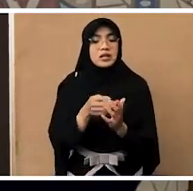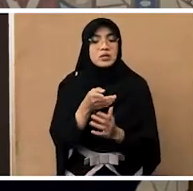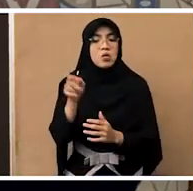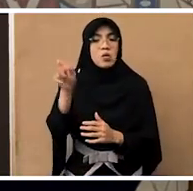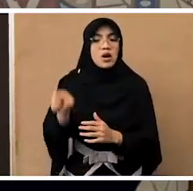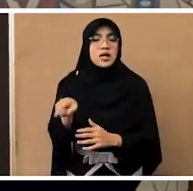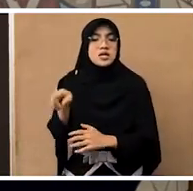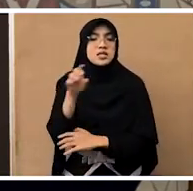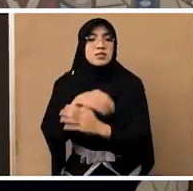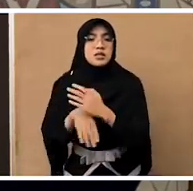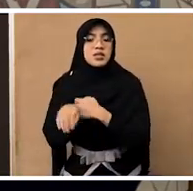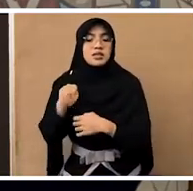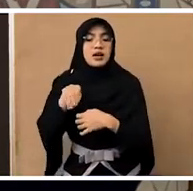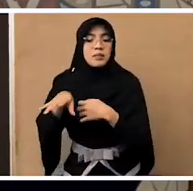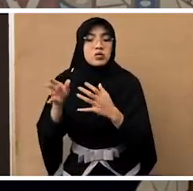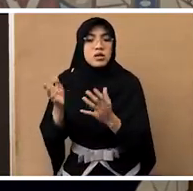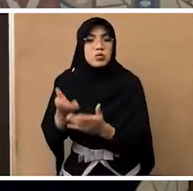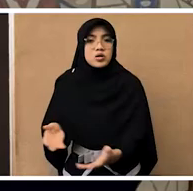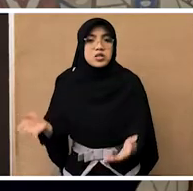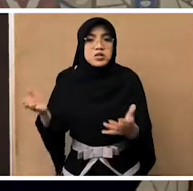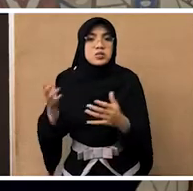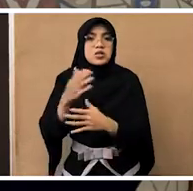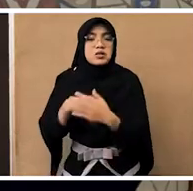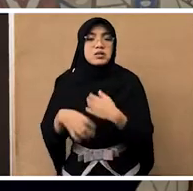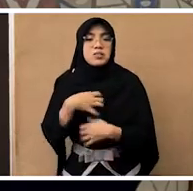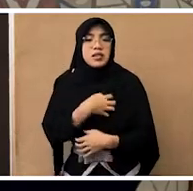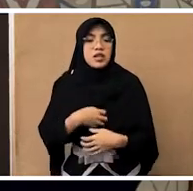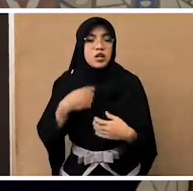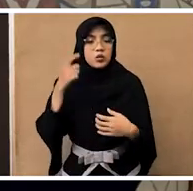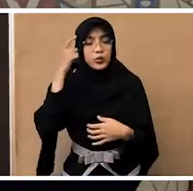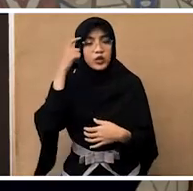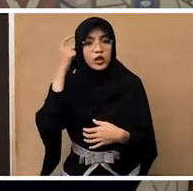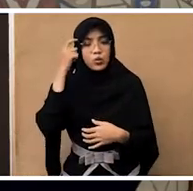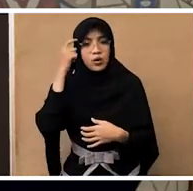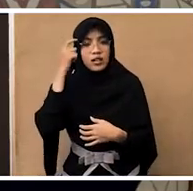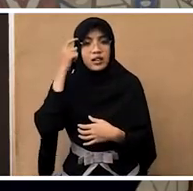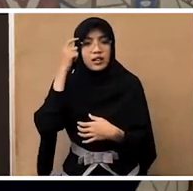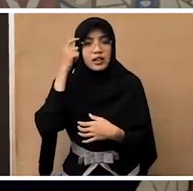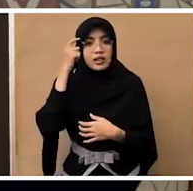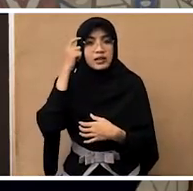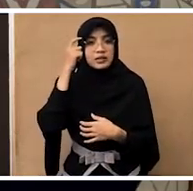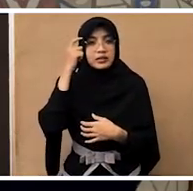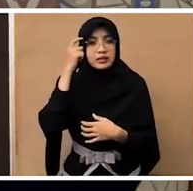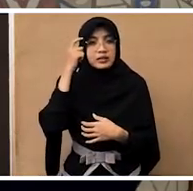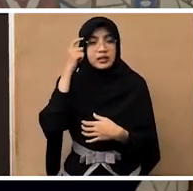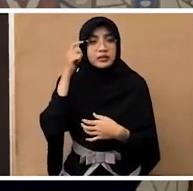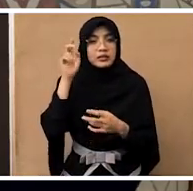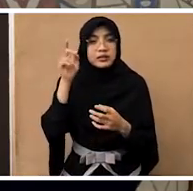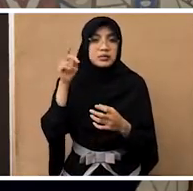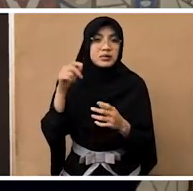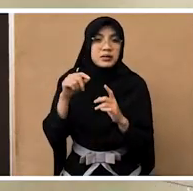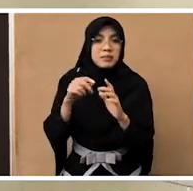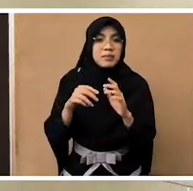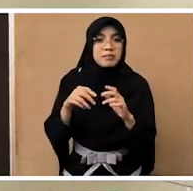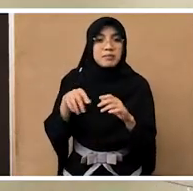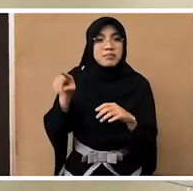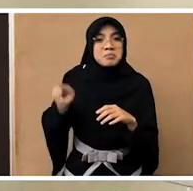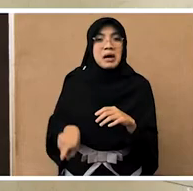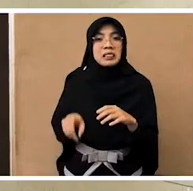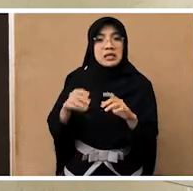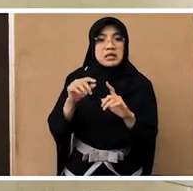seorang penyandangsabilitas dalam kondisi ini bisa disabilitas mental dan intelektual ya itu istilah kasarnya mati perdata gitu